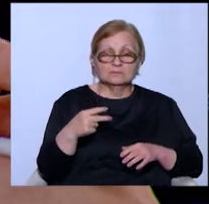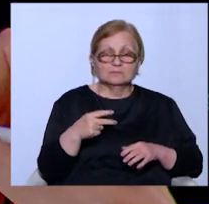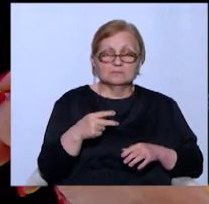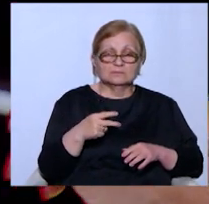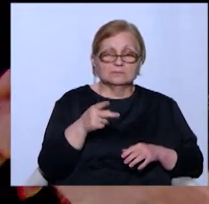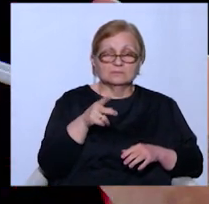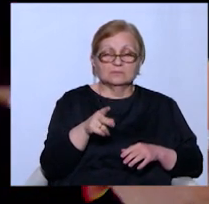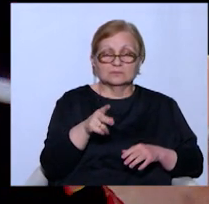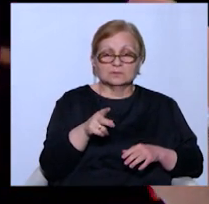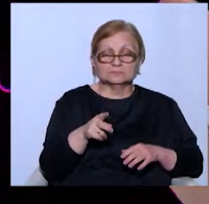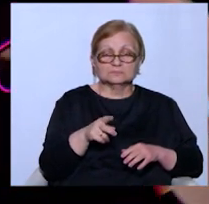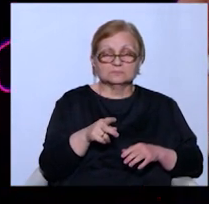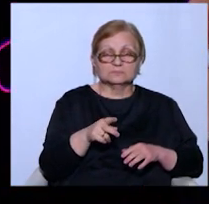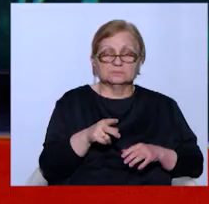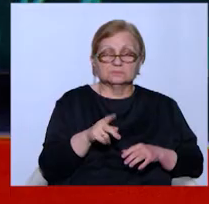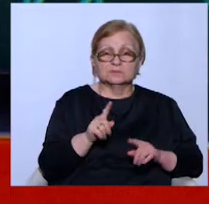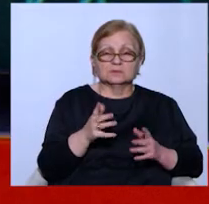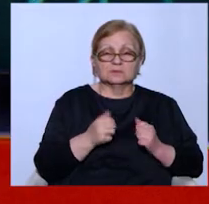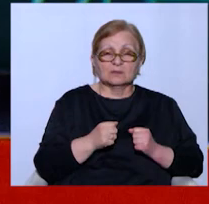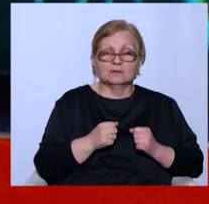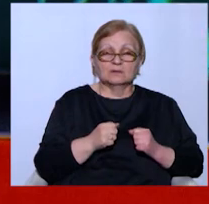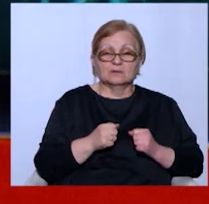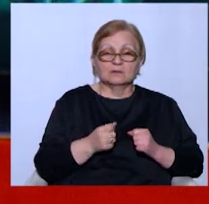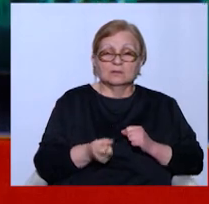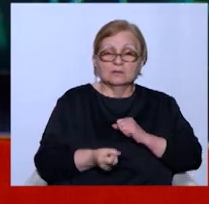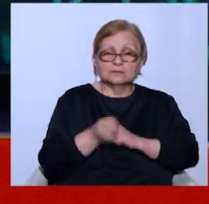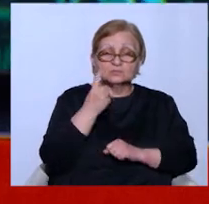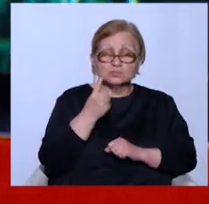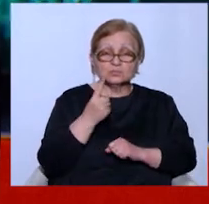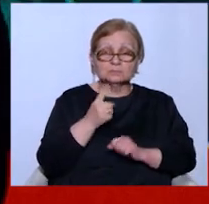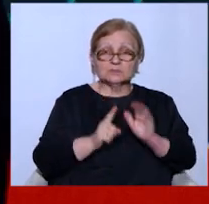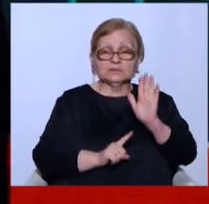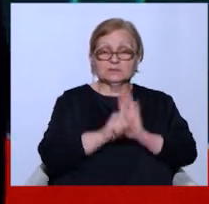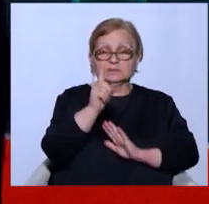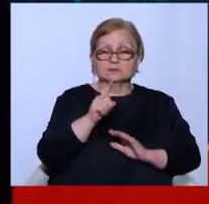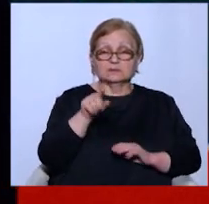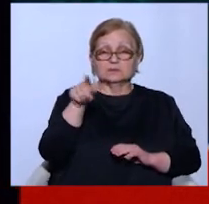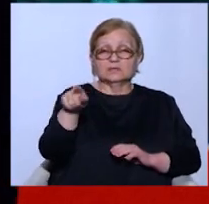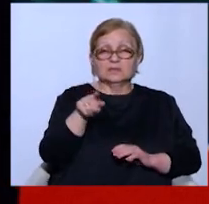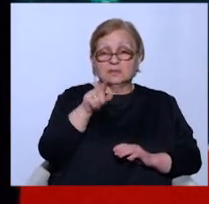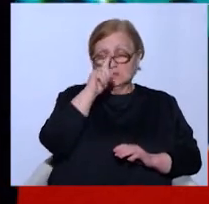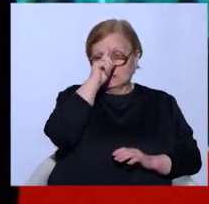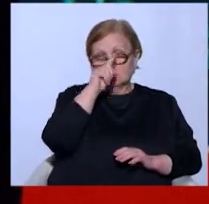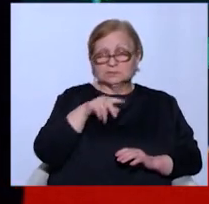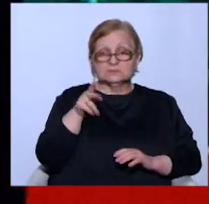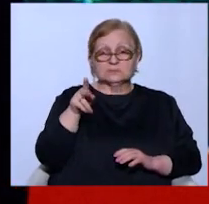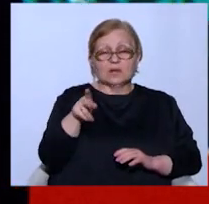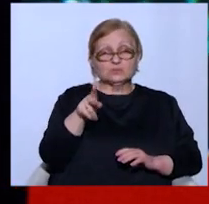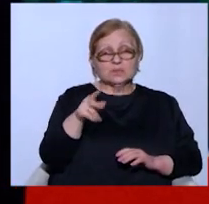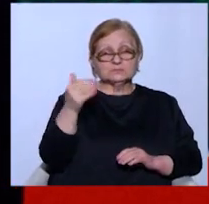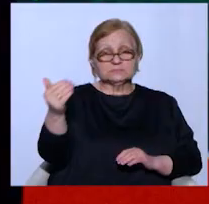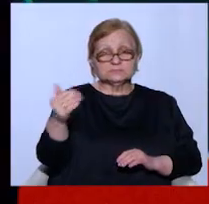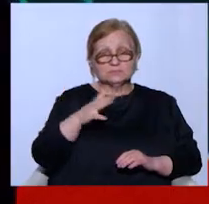უდრის 2000. ესე იგი, რა მივიღეთ? თურმე დასაწყისში დათოს ქონია 2000